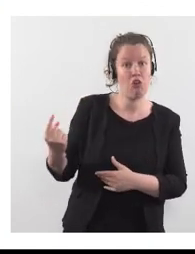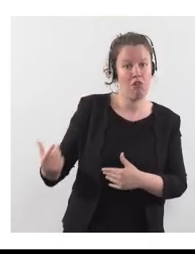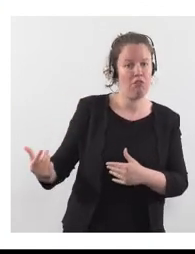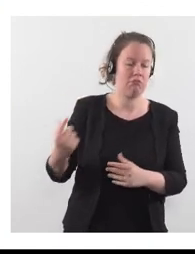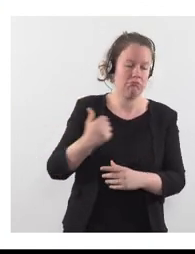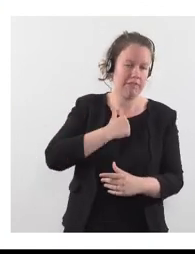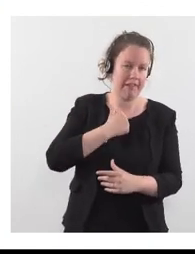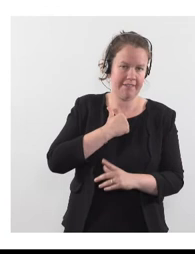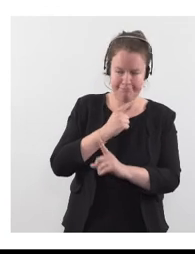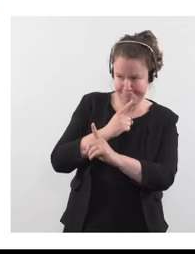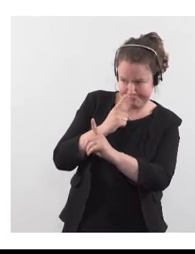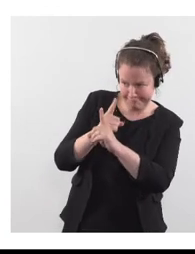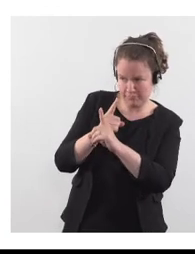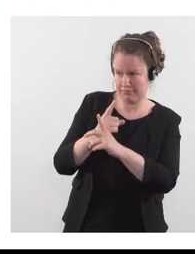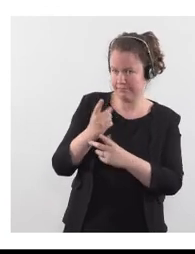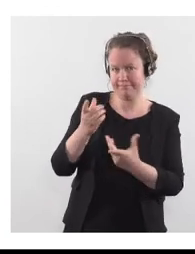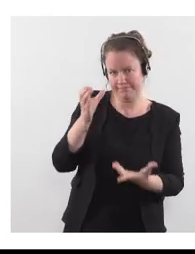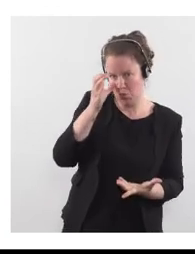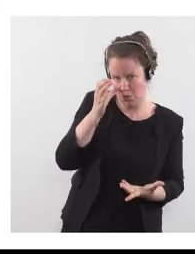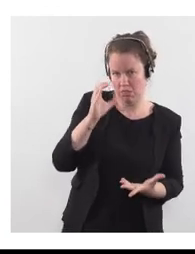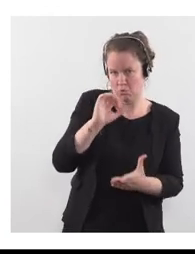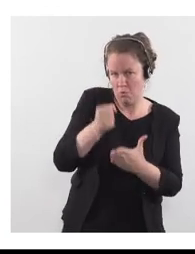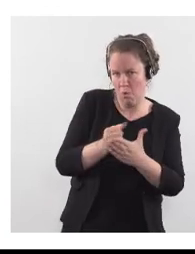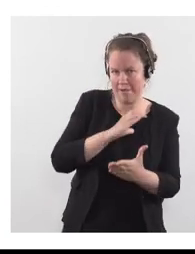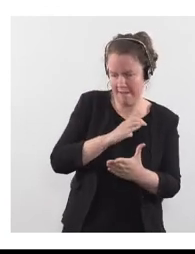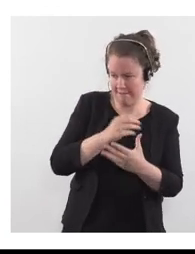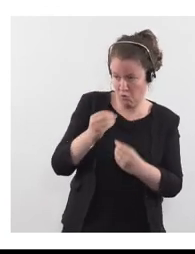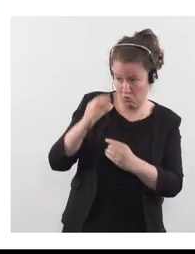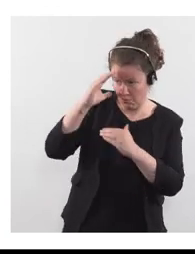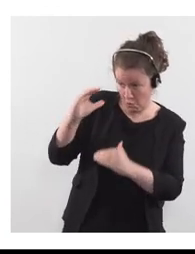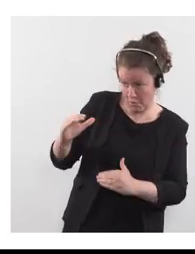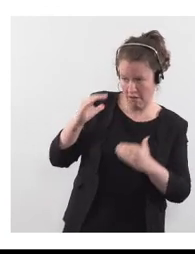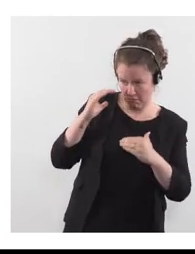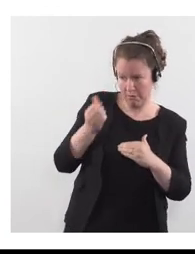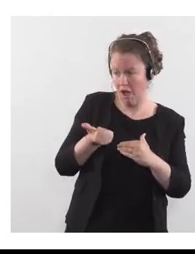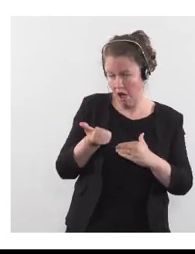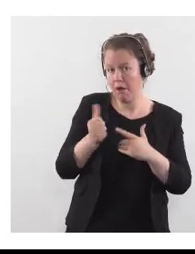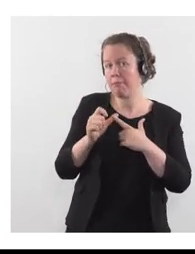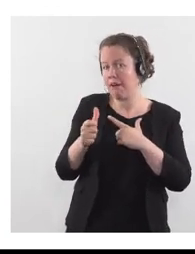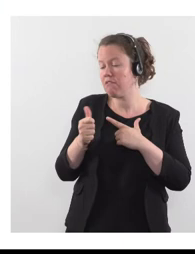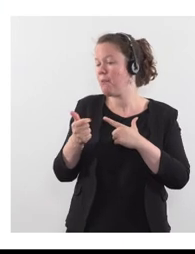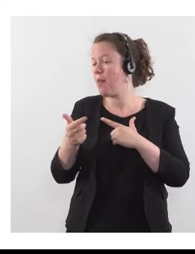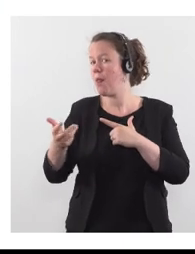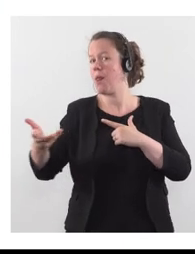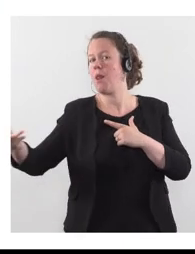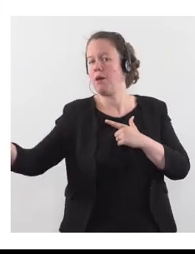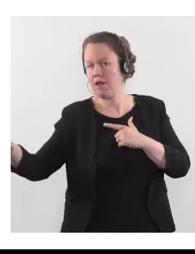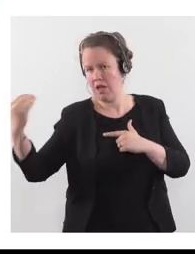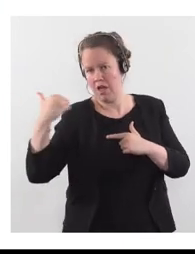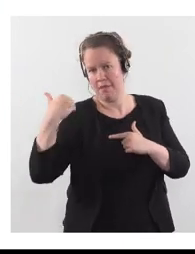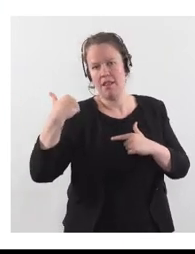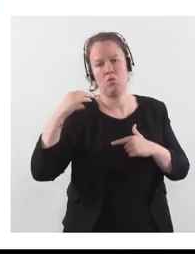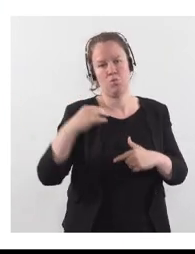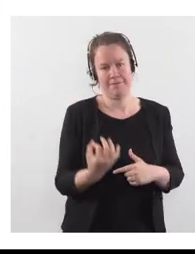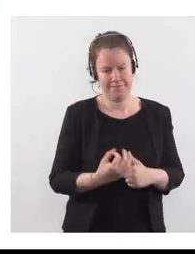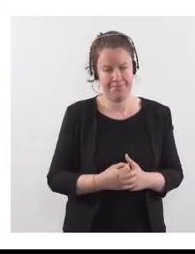personnes et nous leur apportons la confiance suffisamment pour que d'autres viennent à nous également. Et